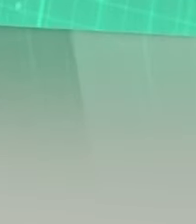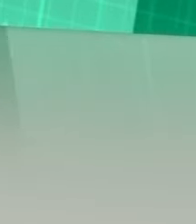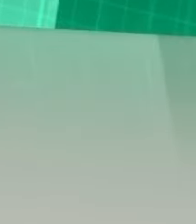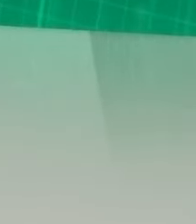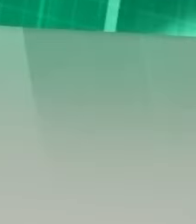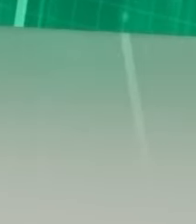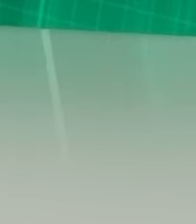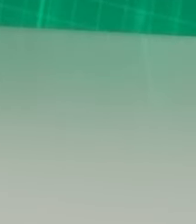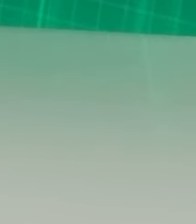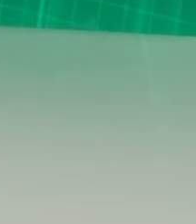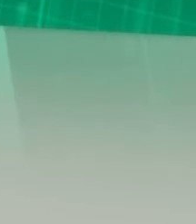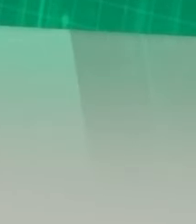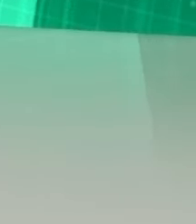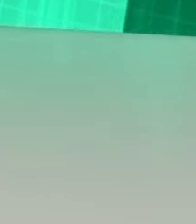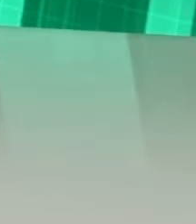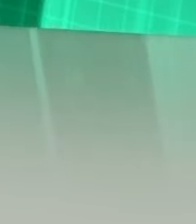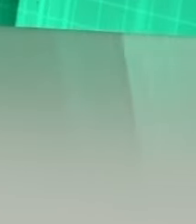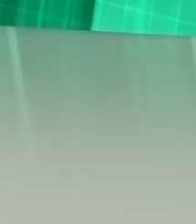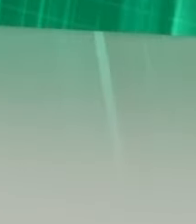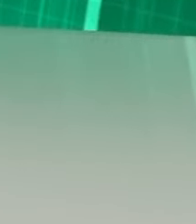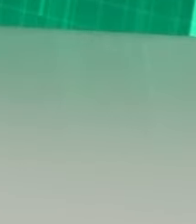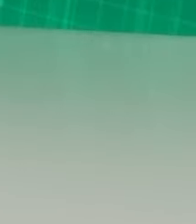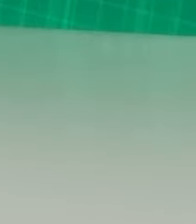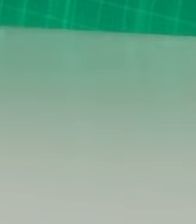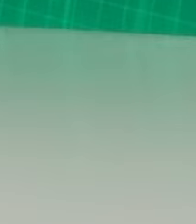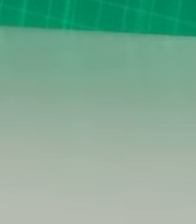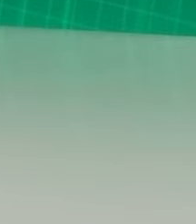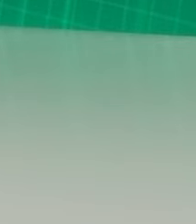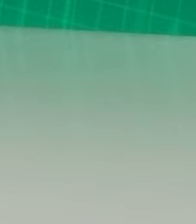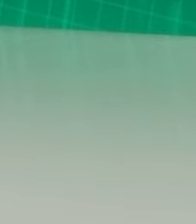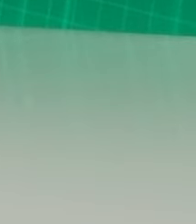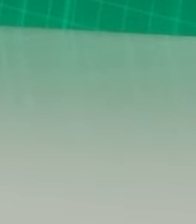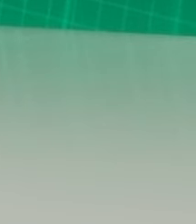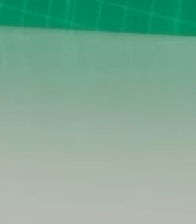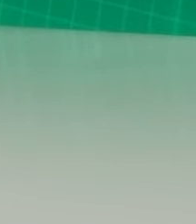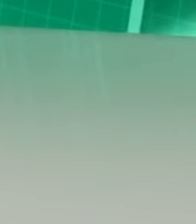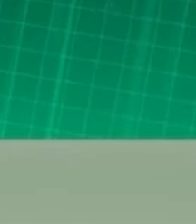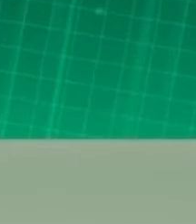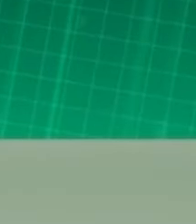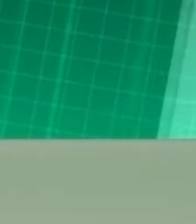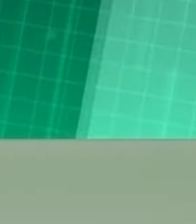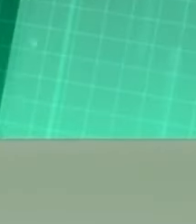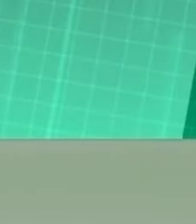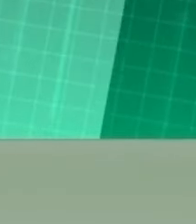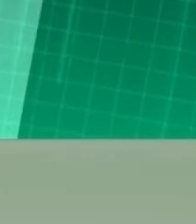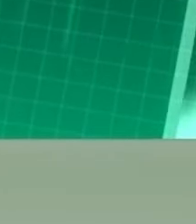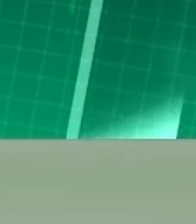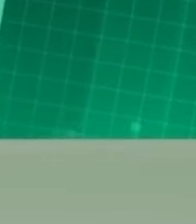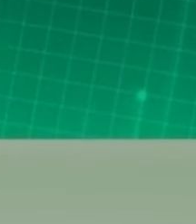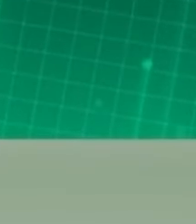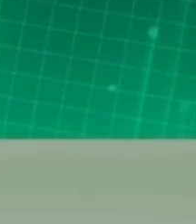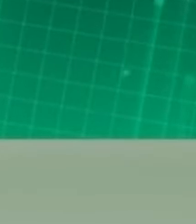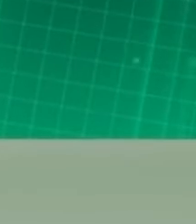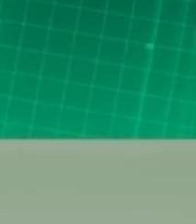налоговый режим, так же как уплата обязательных пенсионных взносов, обязательных профессиональных пенсионных взносов не позднее 25